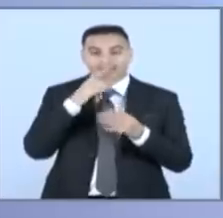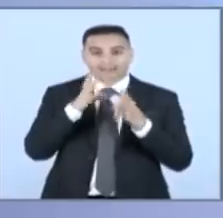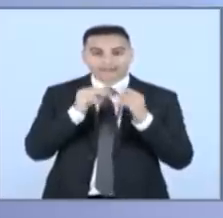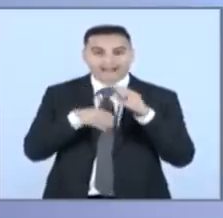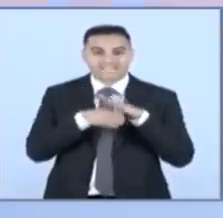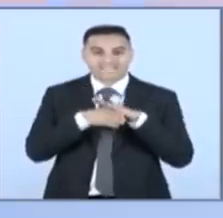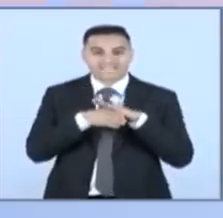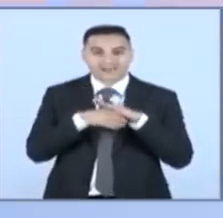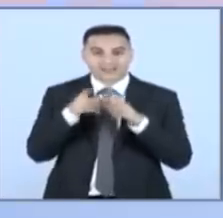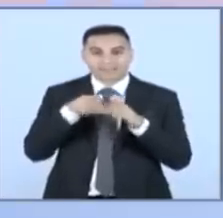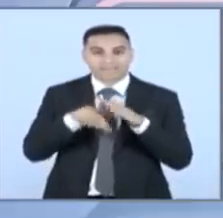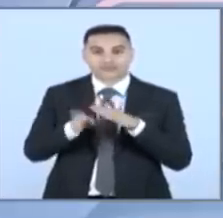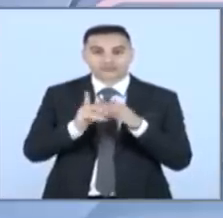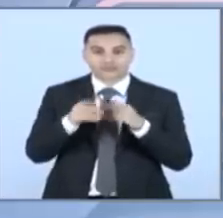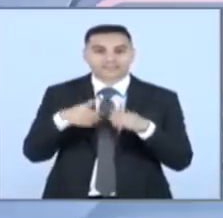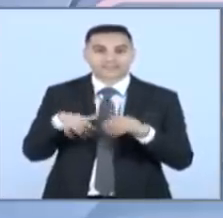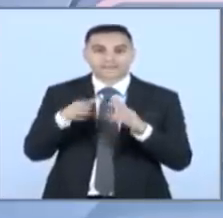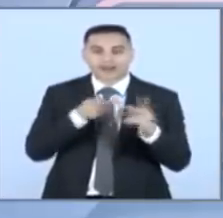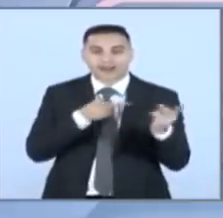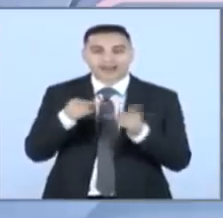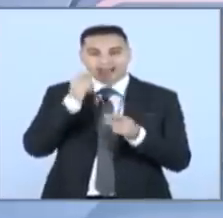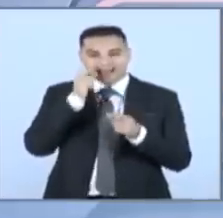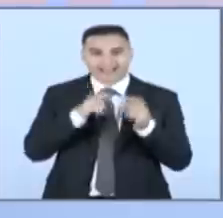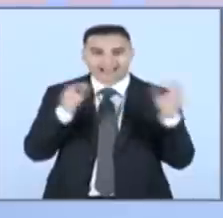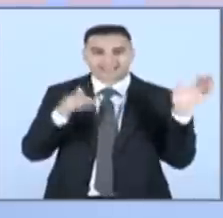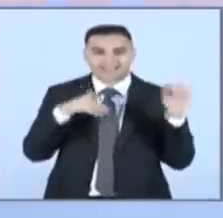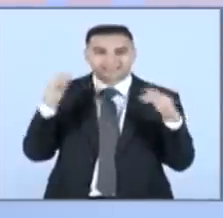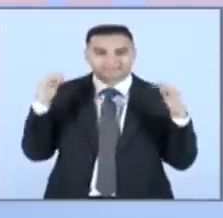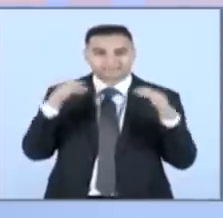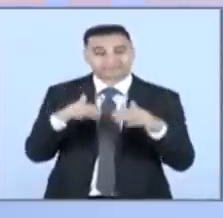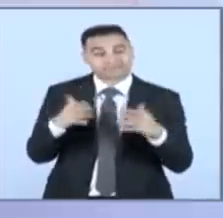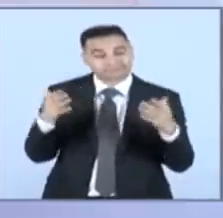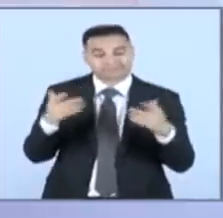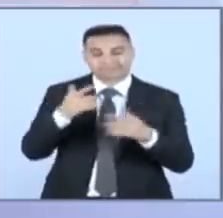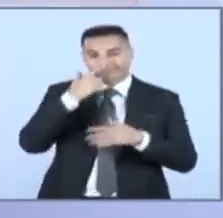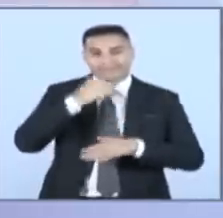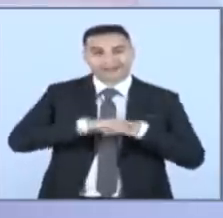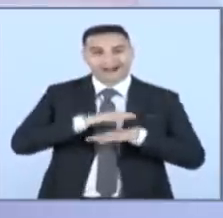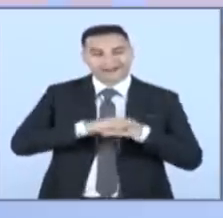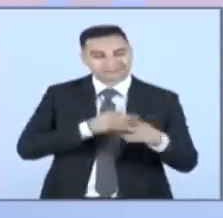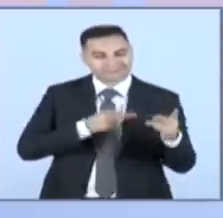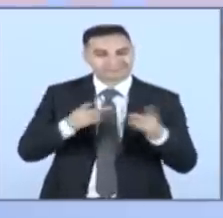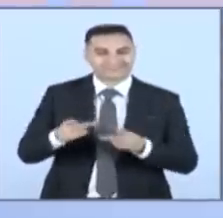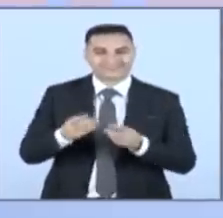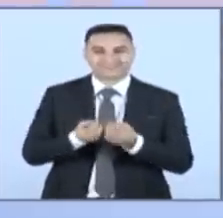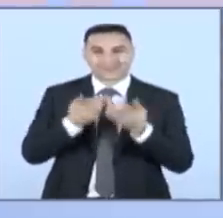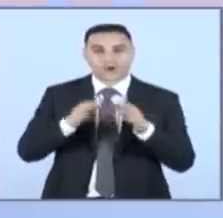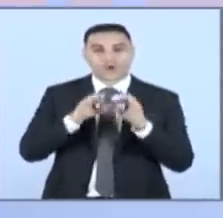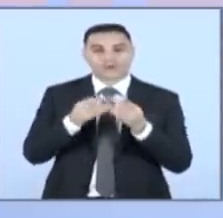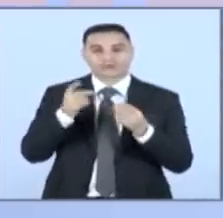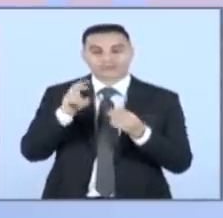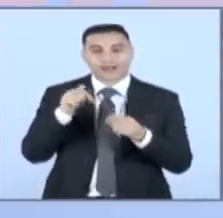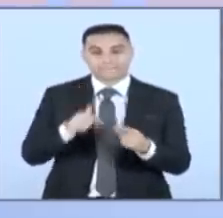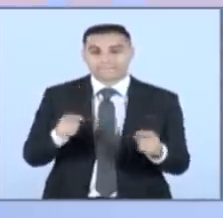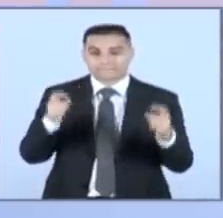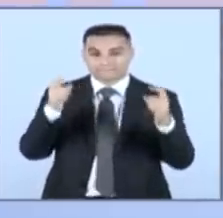صح بتستخبوا. بنسيبها بقى للزوار. يا سلام على الكرم. امال ايه؟ عيلة طه